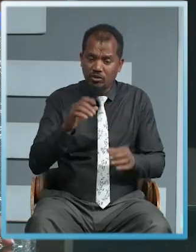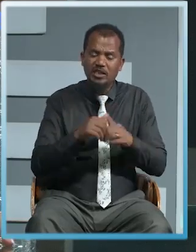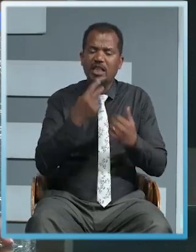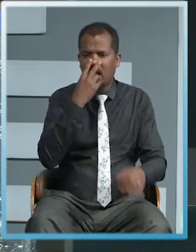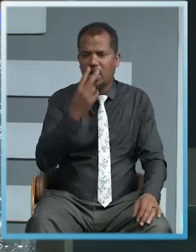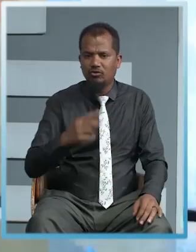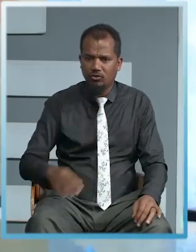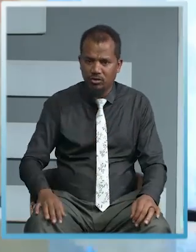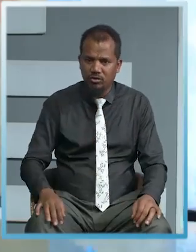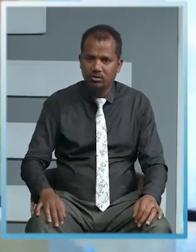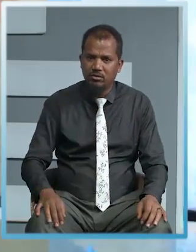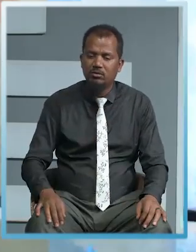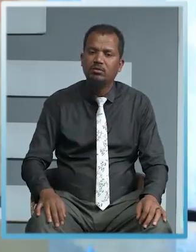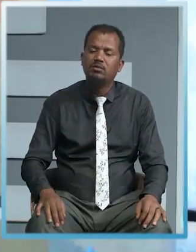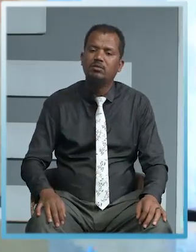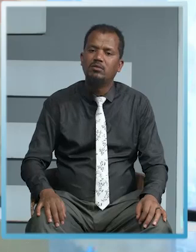አያችሁት?